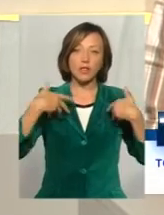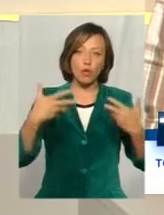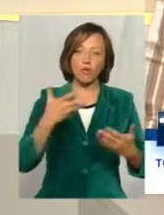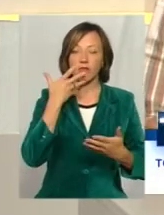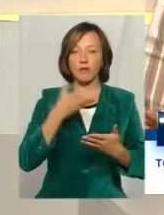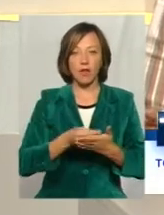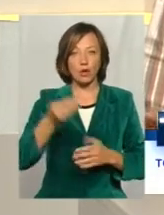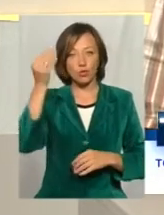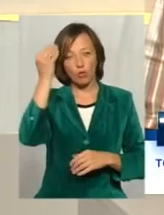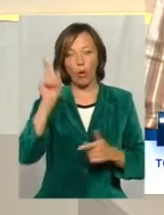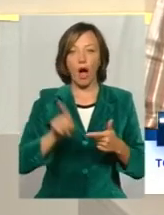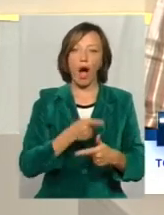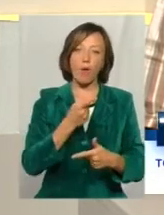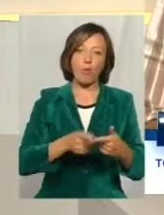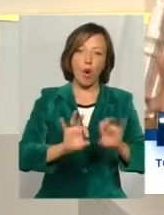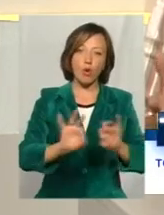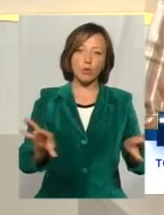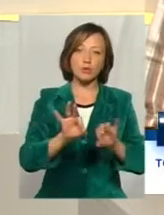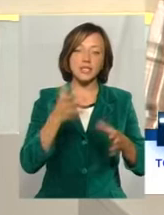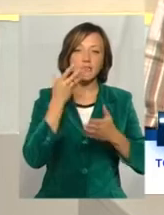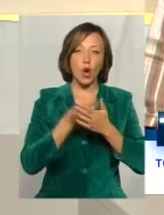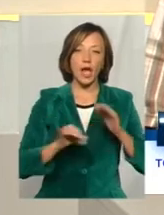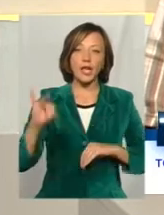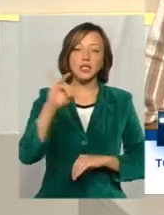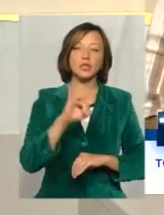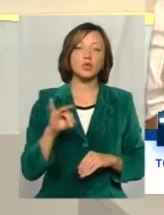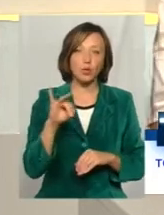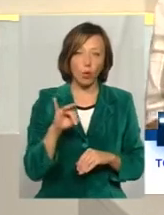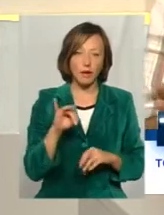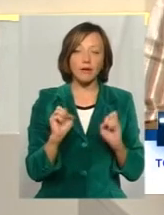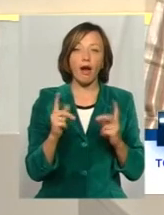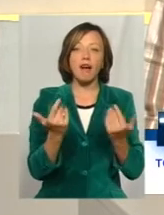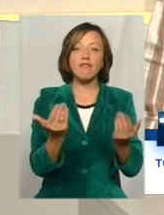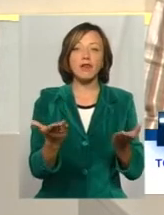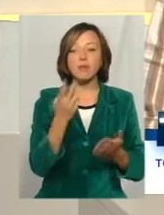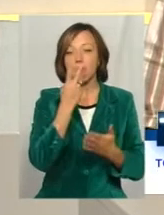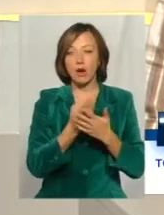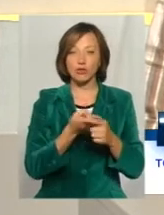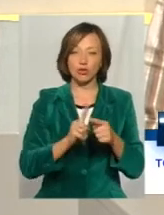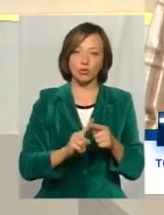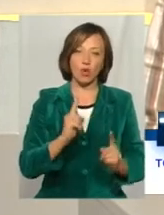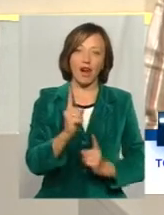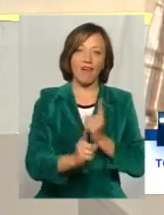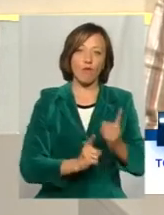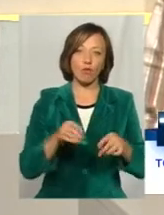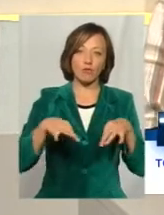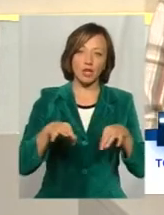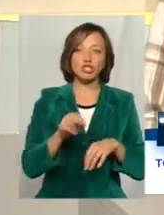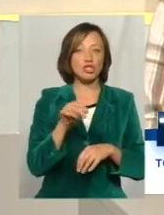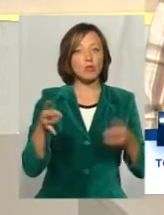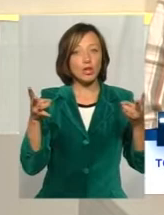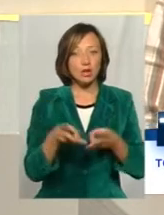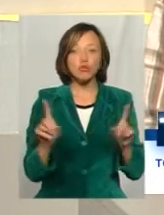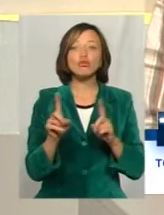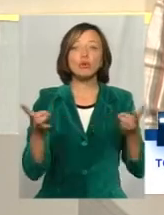думку або розповідати свої історії, як ви бачите цю транспортну реформу, чи потрібна вона, що потрібно